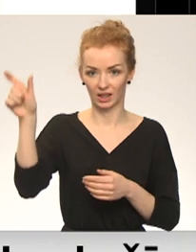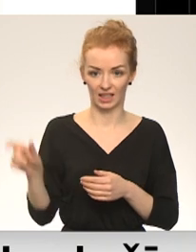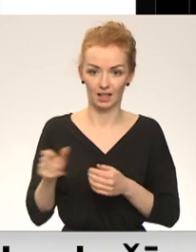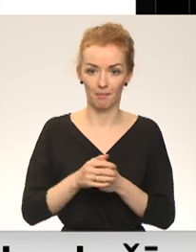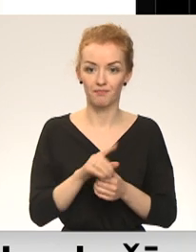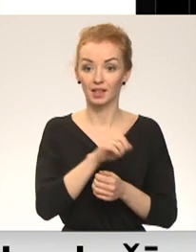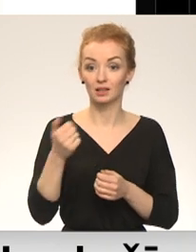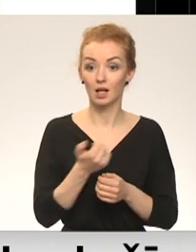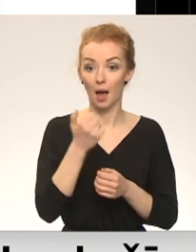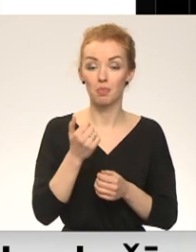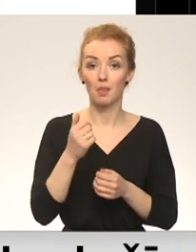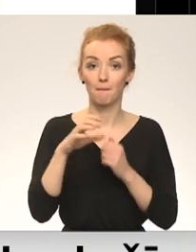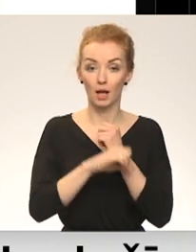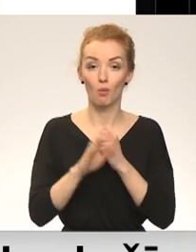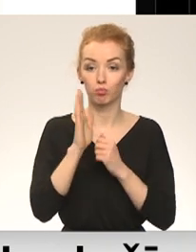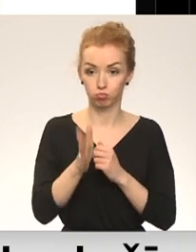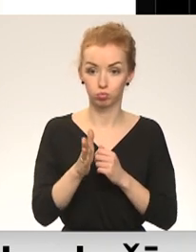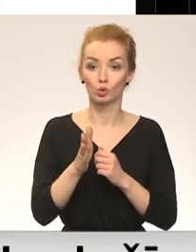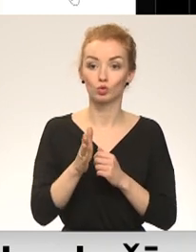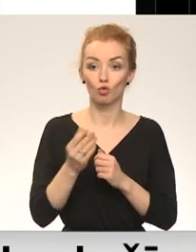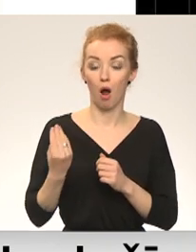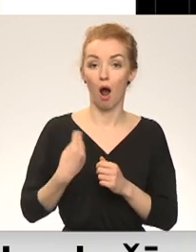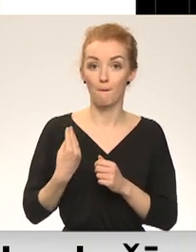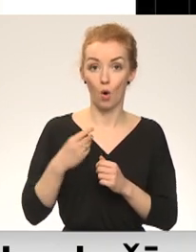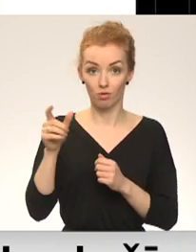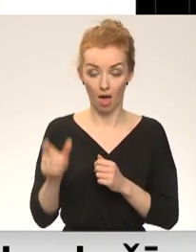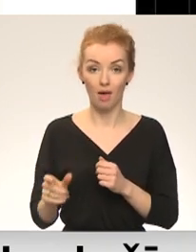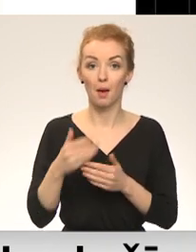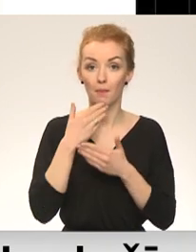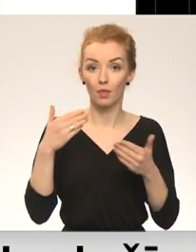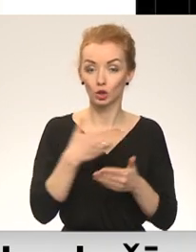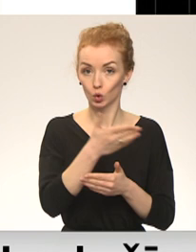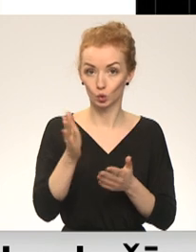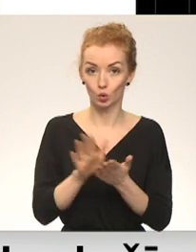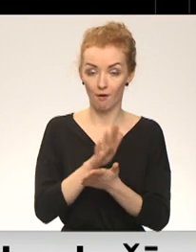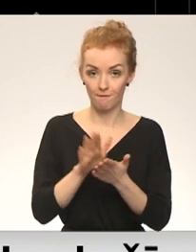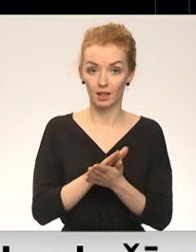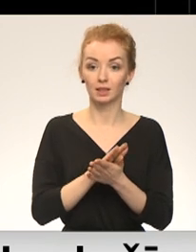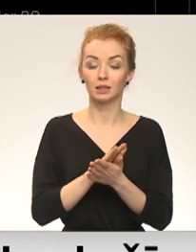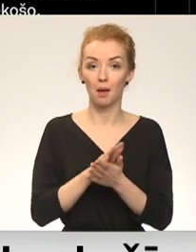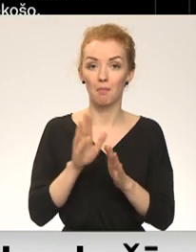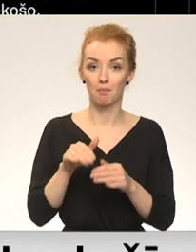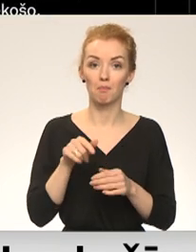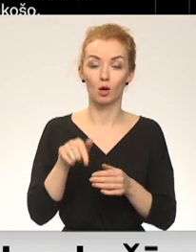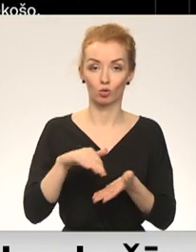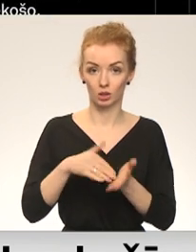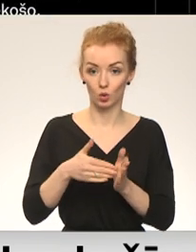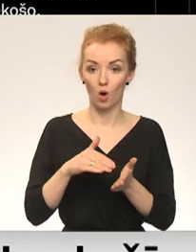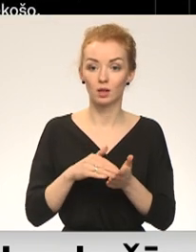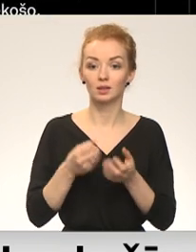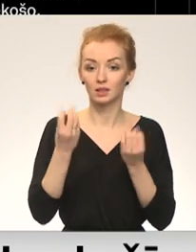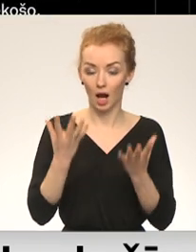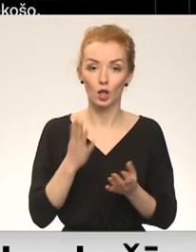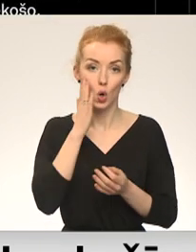Līdz gada beigām būšu Lūdzas zemes abonente. Paldies jums un jūsu laikrakstam par stāju. Skaidrs, rozā brillēs